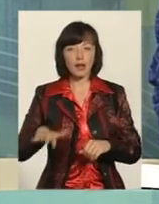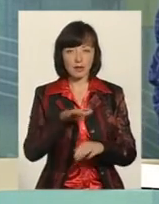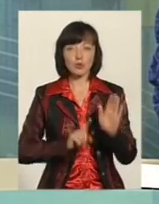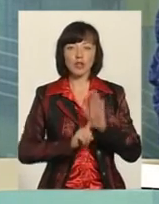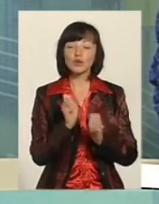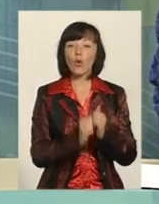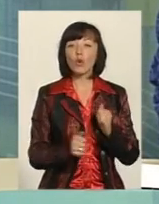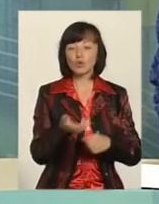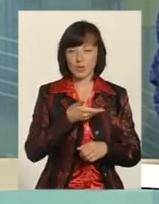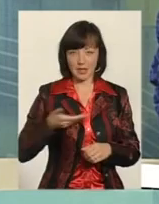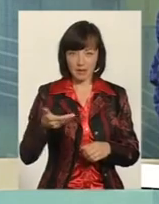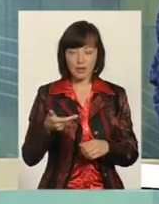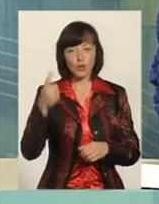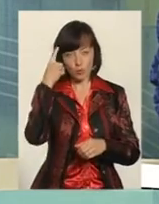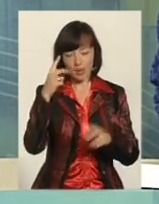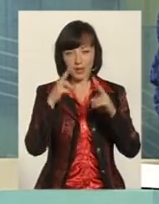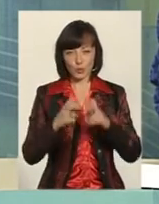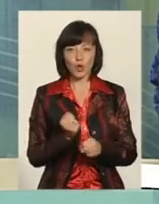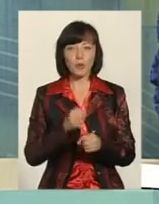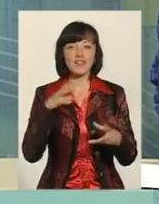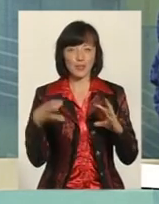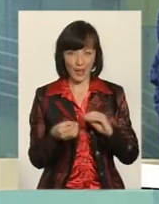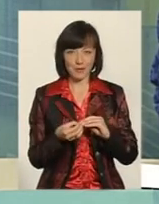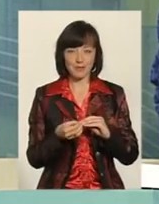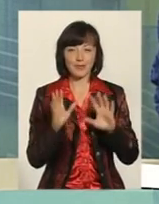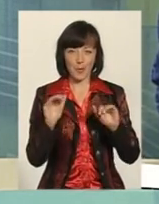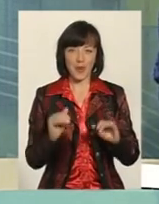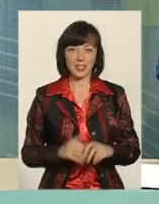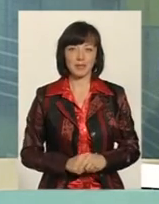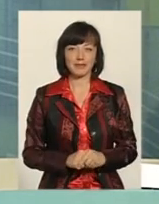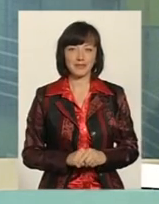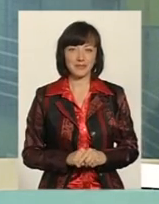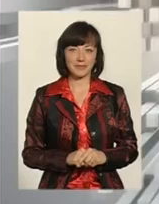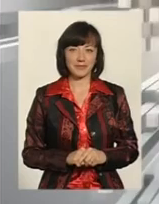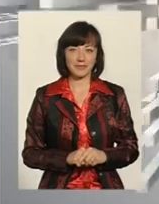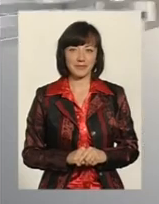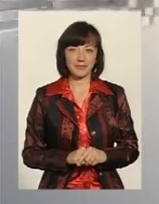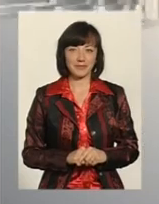починається з кожного з нас. Думайте, аналізуйте і робіть висновки. Побачимось незабаром.